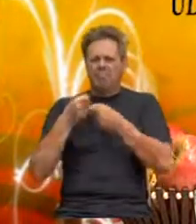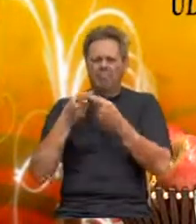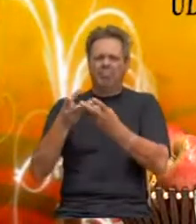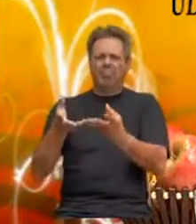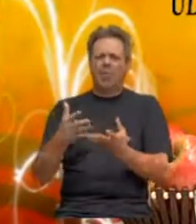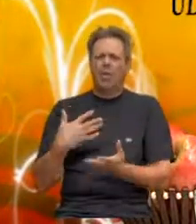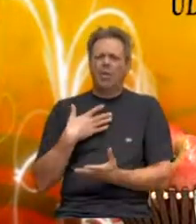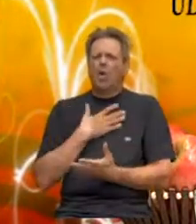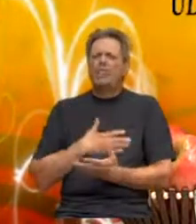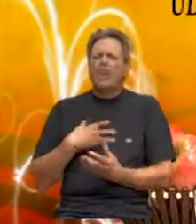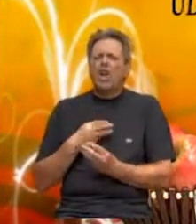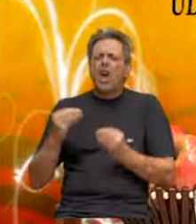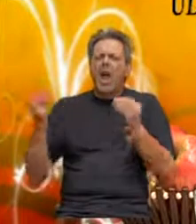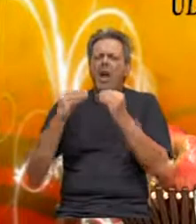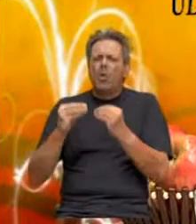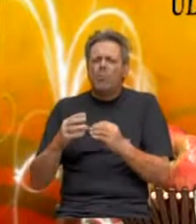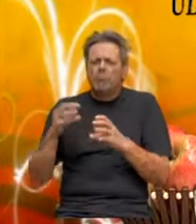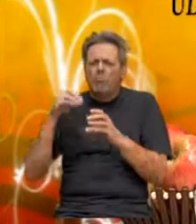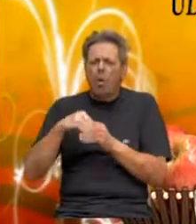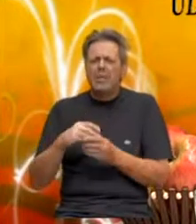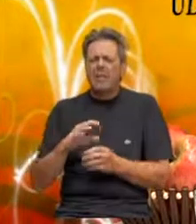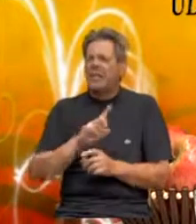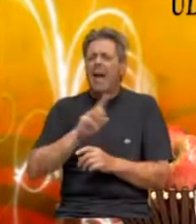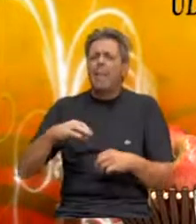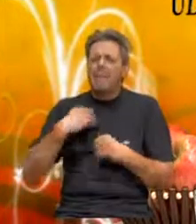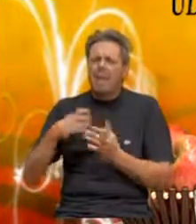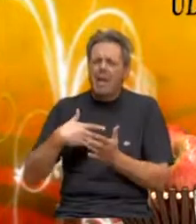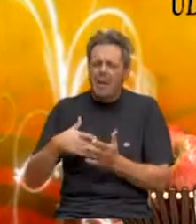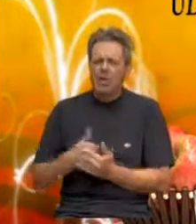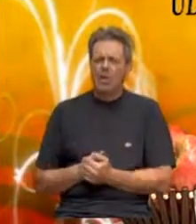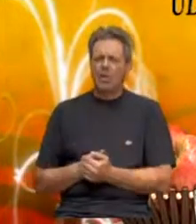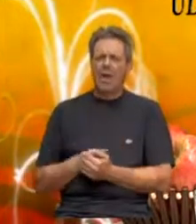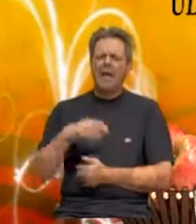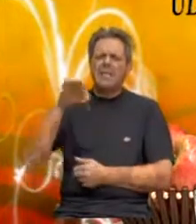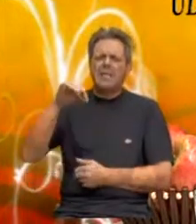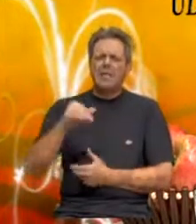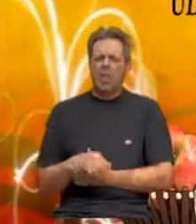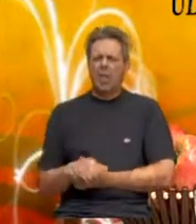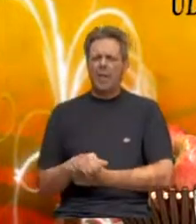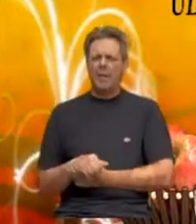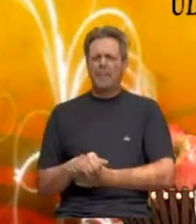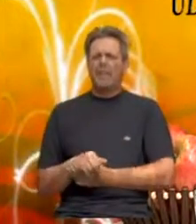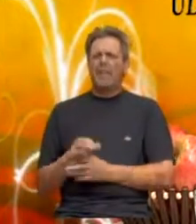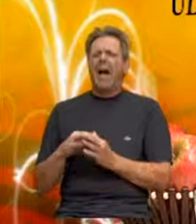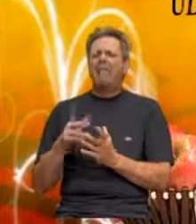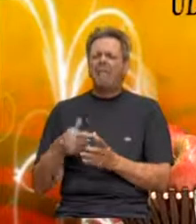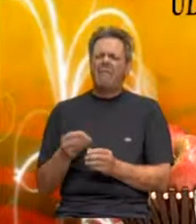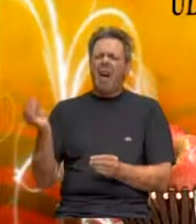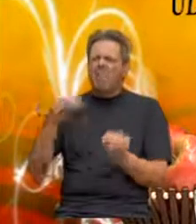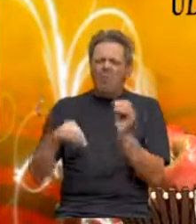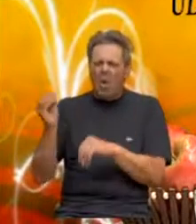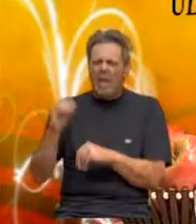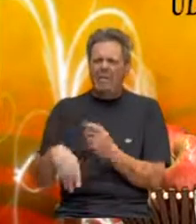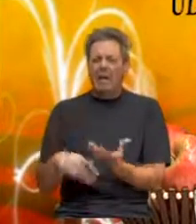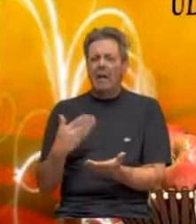je užasna koncentracija nezdravih masnoća, soli, aditiva, dodataka, tako da su